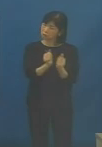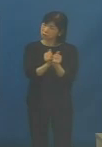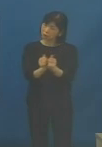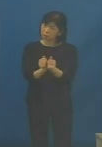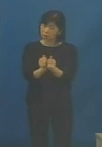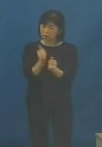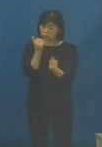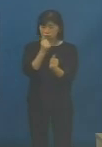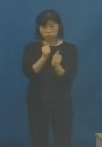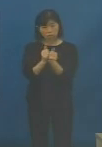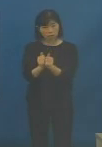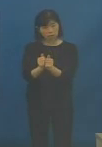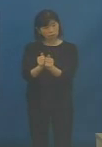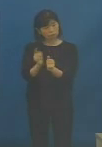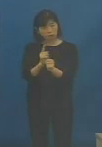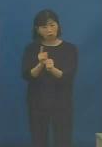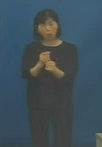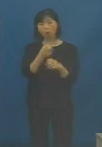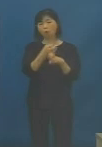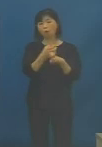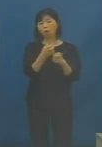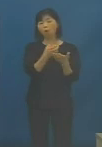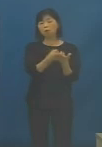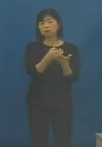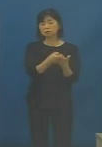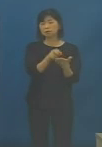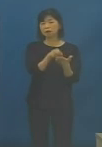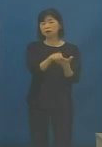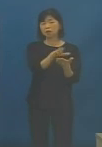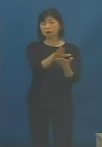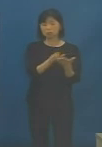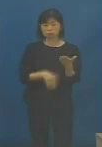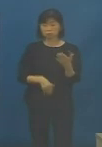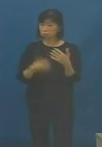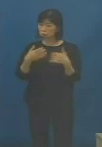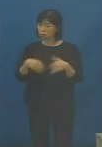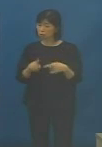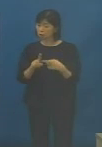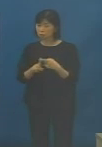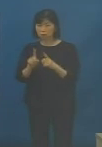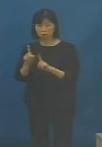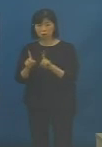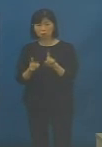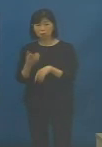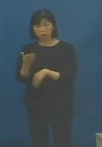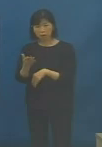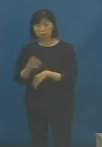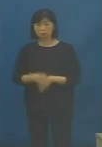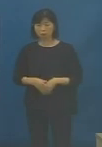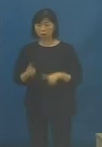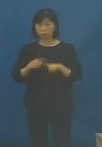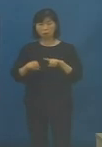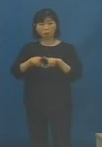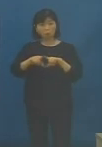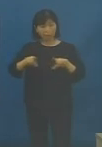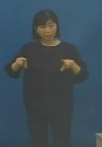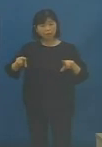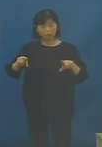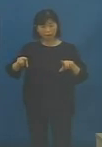な法律に書いてあるわけですね。でその要件に合致するかどうかというのを、公平な自由